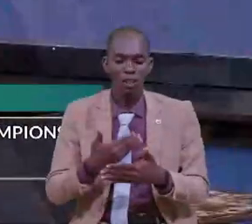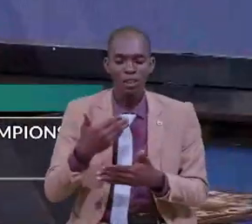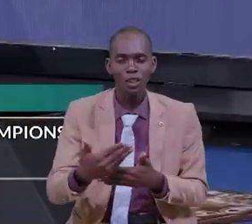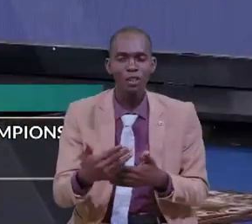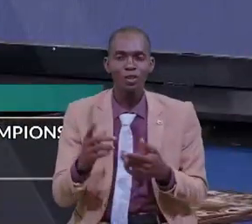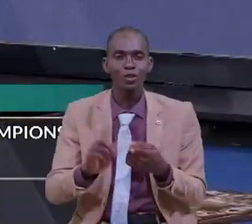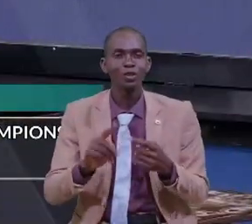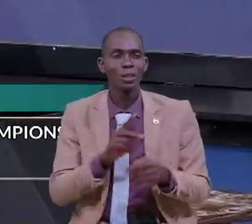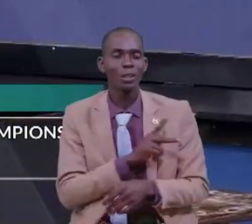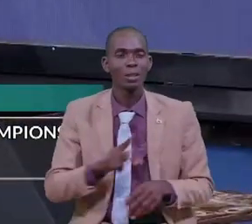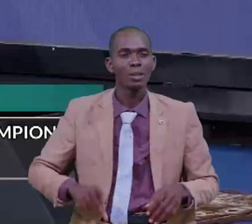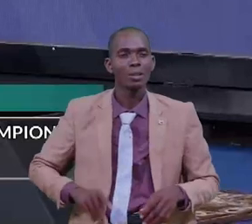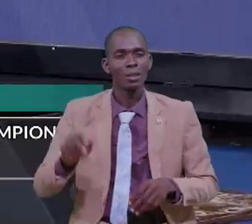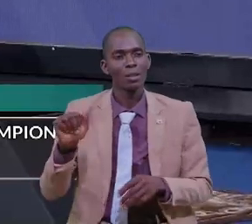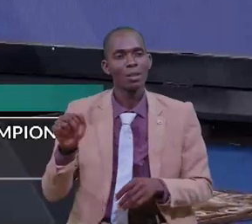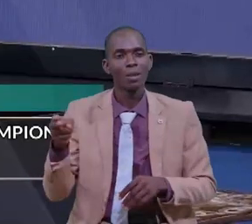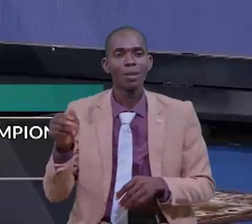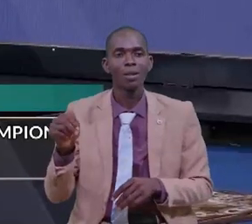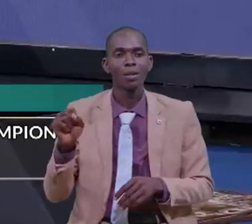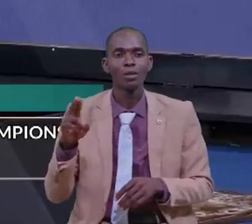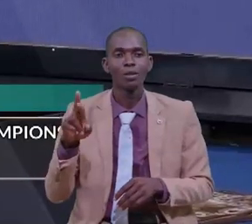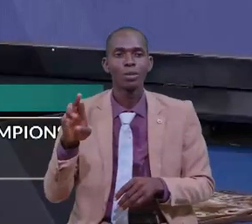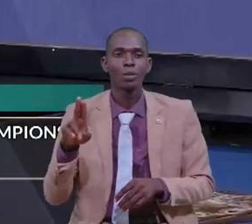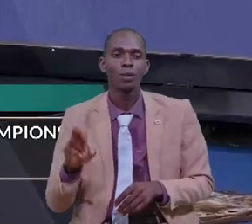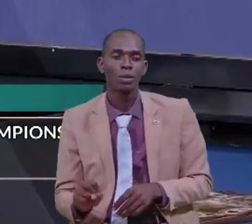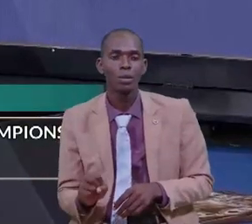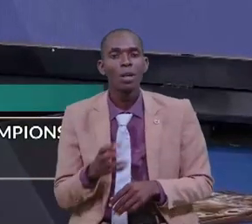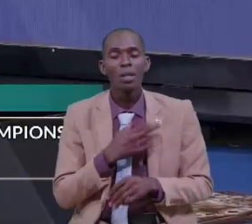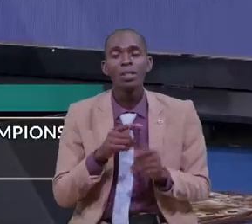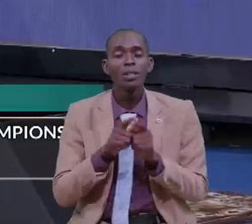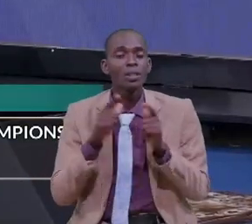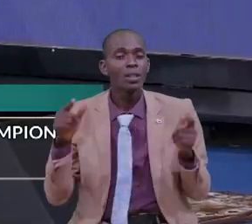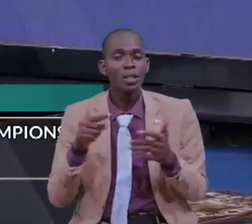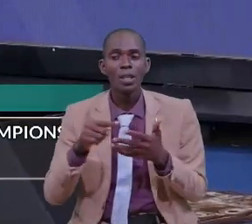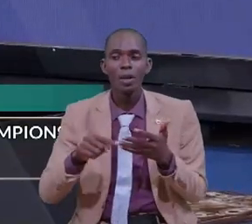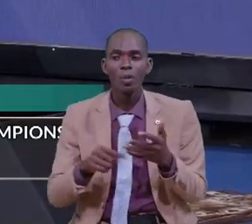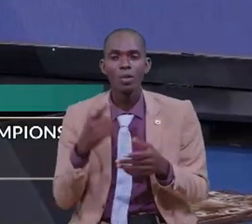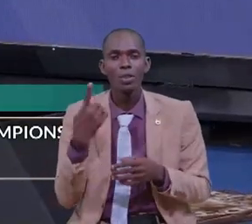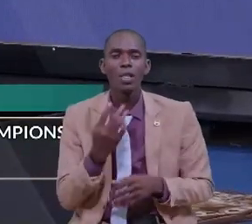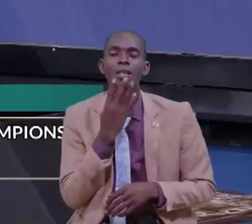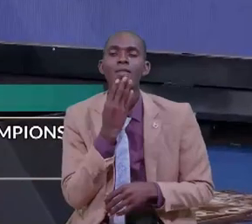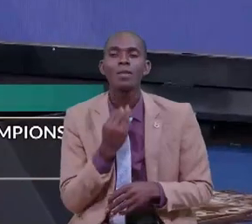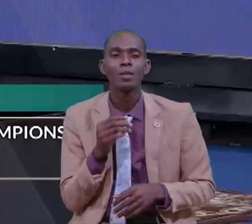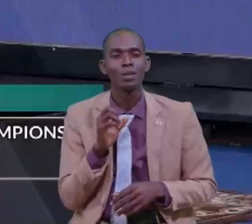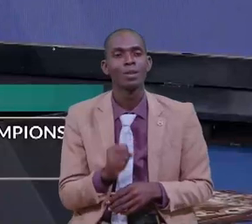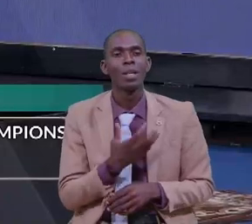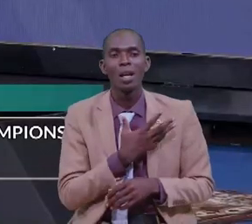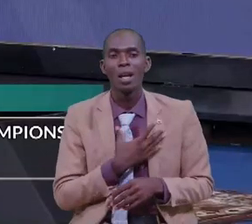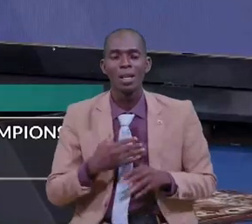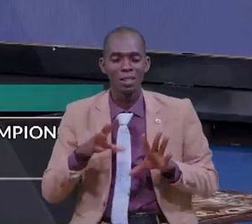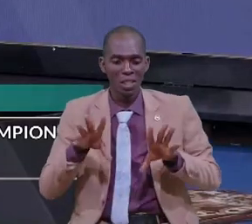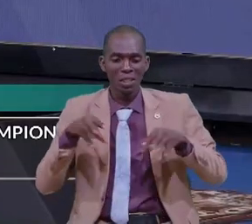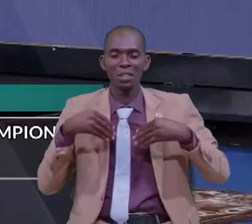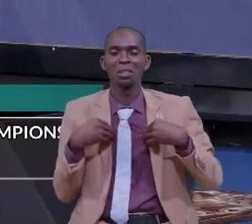Car le juif Mardoché était le premier après le roi Assyrus, considéré parmi les Juifs et aimé de